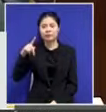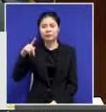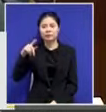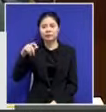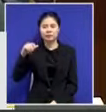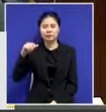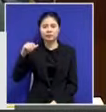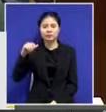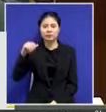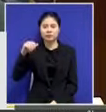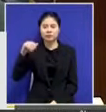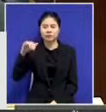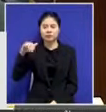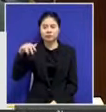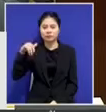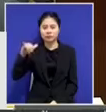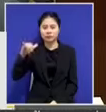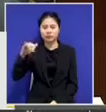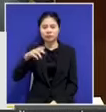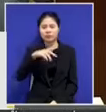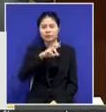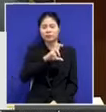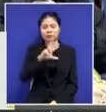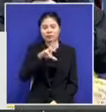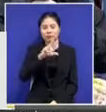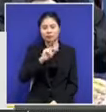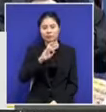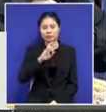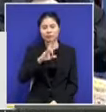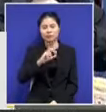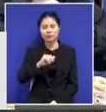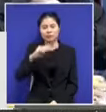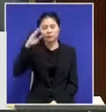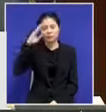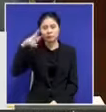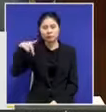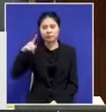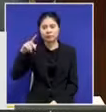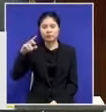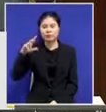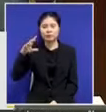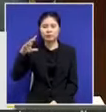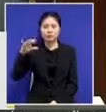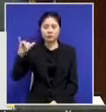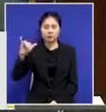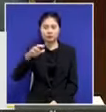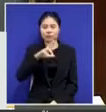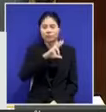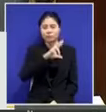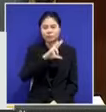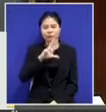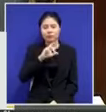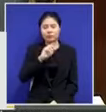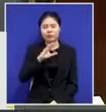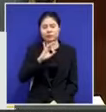347นายพรชัยอินสุข พลเอกประยุทธ์จันทร์โอชาครับ 348คุณหญิงพรทิ